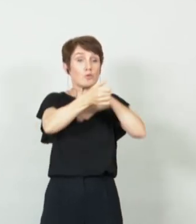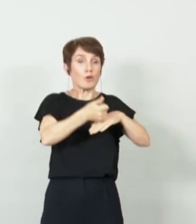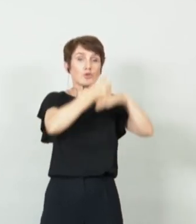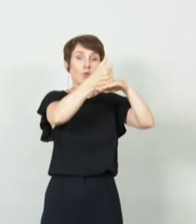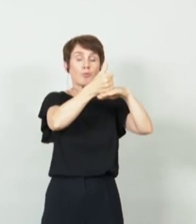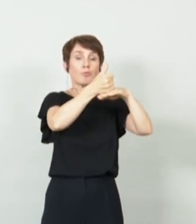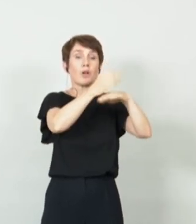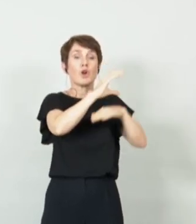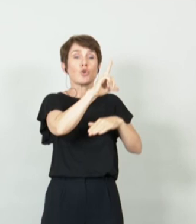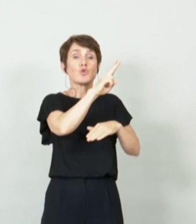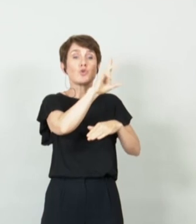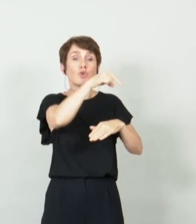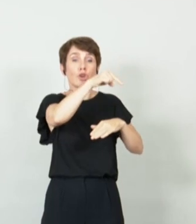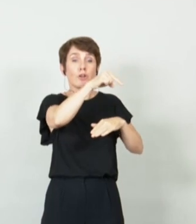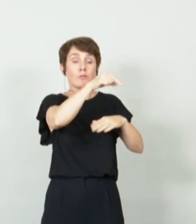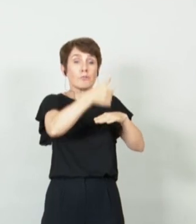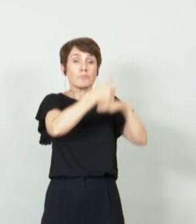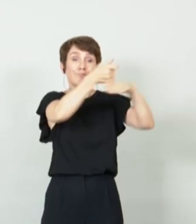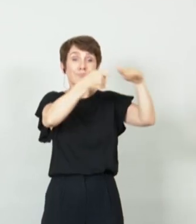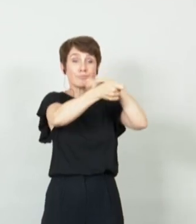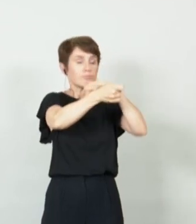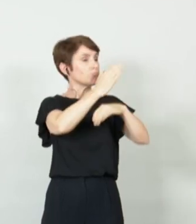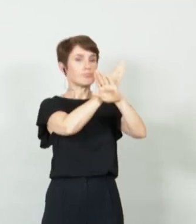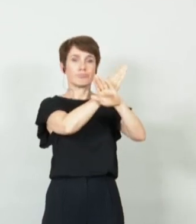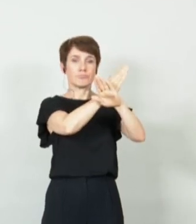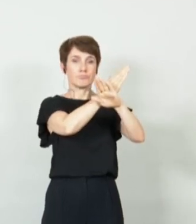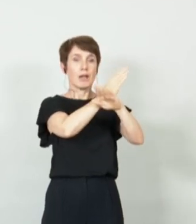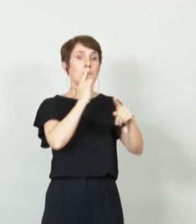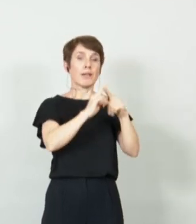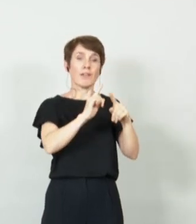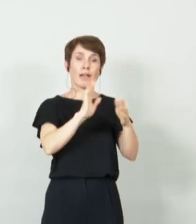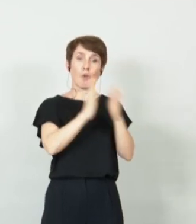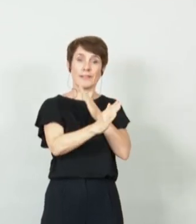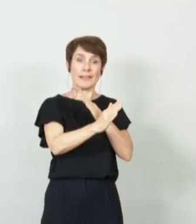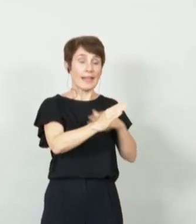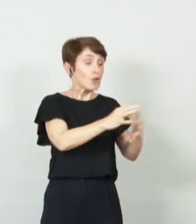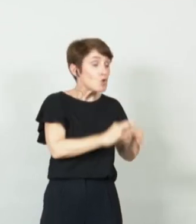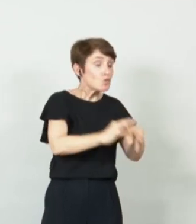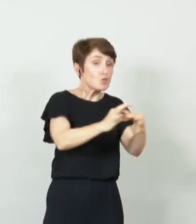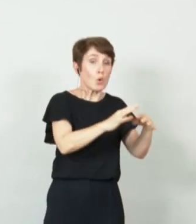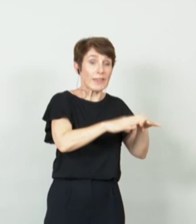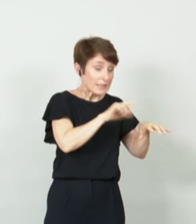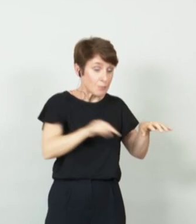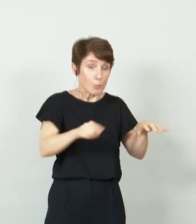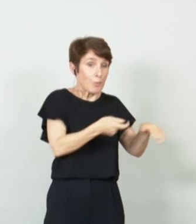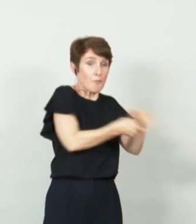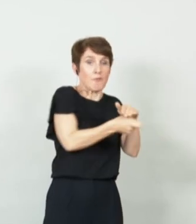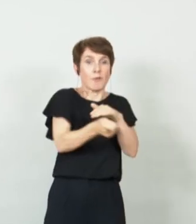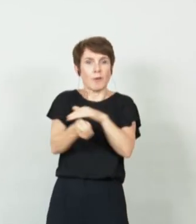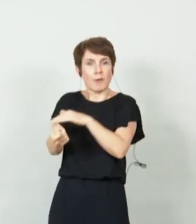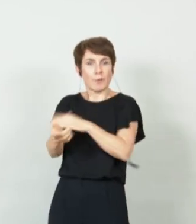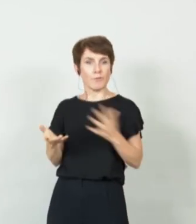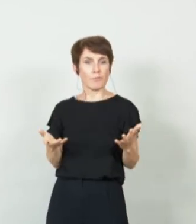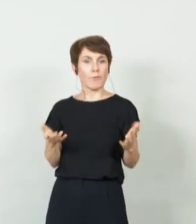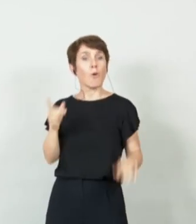liaison pour la répartir entre les unions de quartier donc cette subvention est partie dans chaque union de quartier la raison évoquée